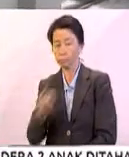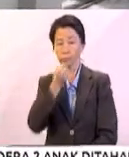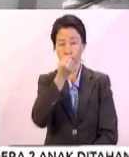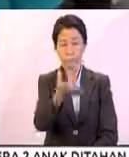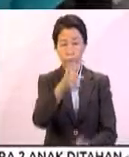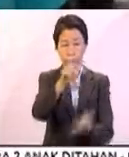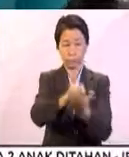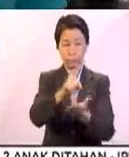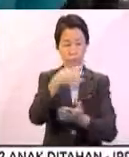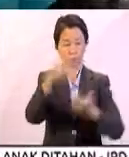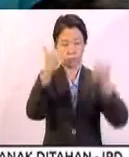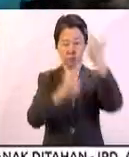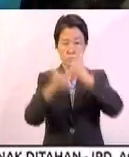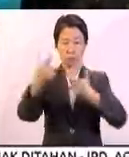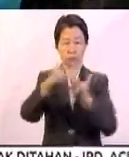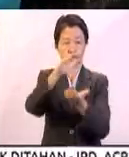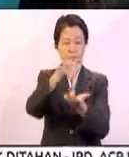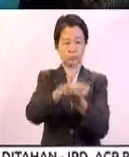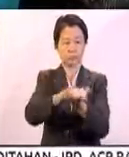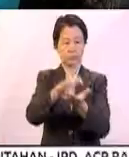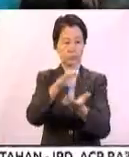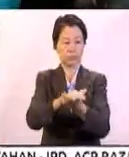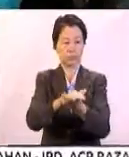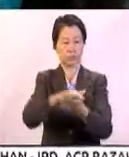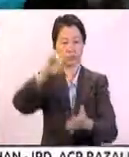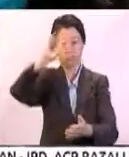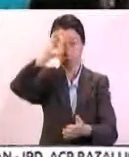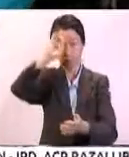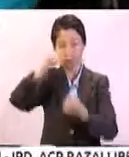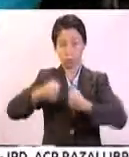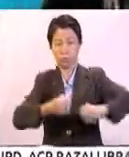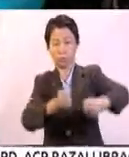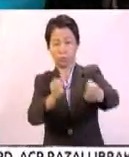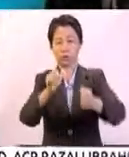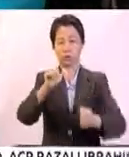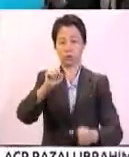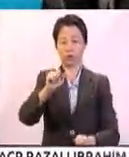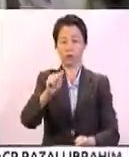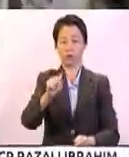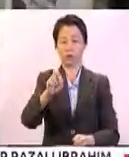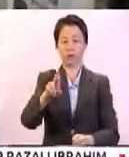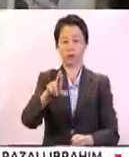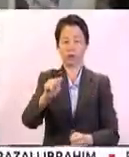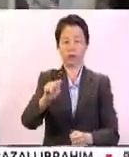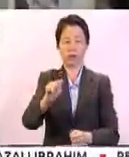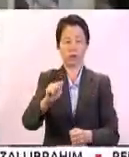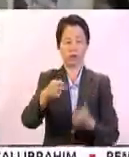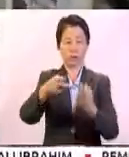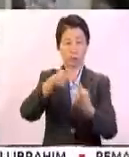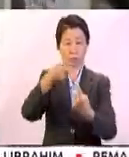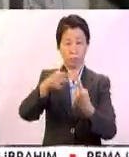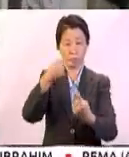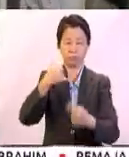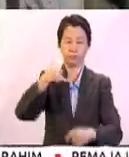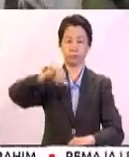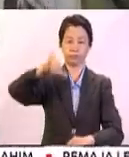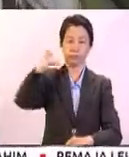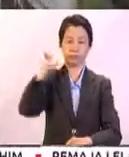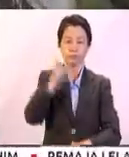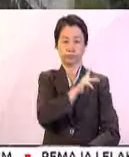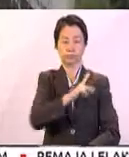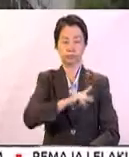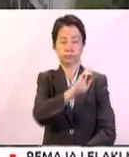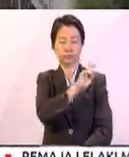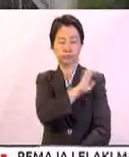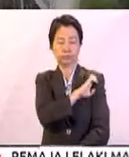media selepas melawat sekolah jenis kebangsaan Tamil Sungai Ara dekat Bayan Lepas Pulau Pinang. Semalam, Timbalan Ketua